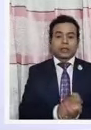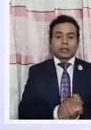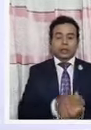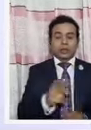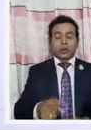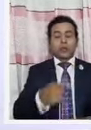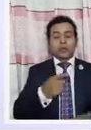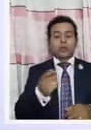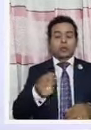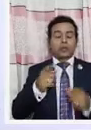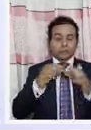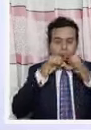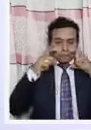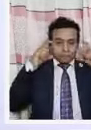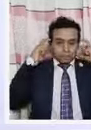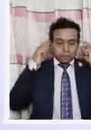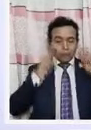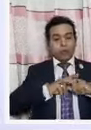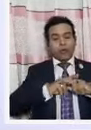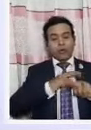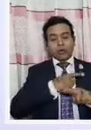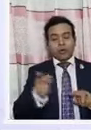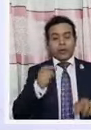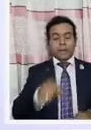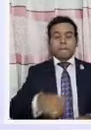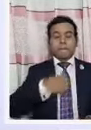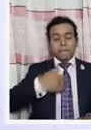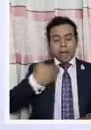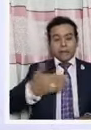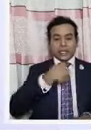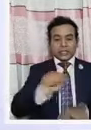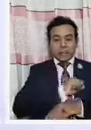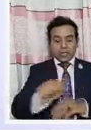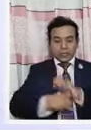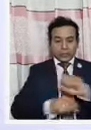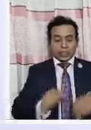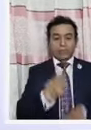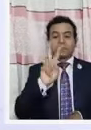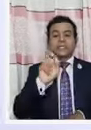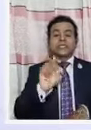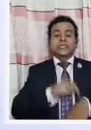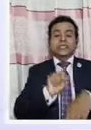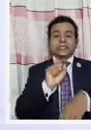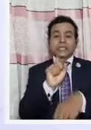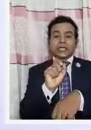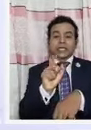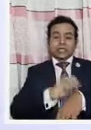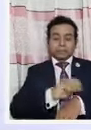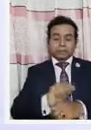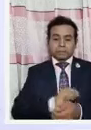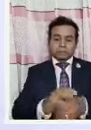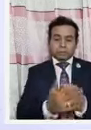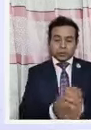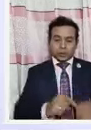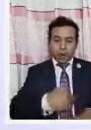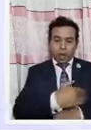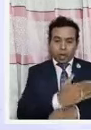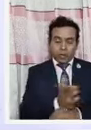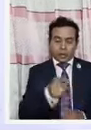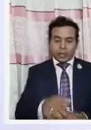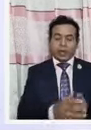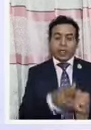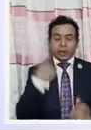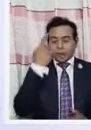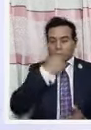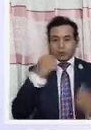সেগুলো অবশ্যই মেনে চলবেন। যেমন প্রত্যেকেই সঠিকভাবে মাস্ক পরবেন, বারবার সাবান পানি দিয়ে 20 সেকেন্ড ধরে